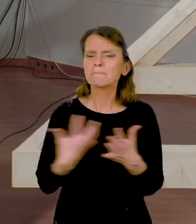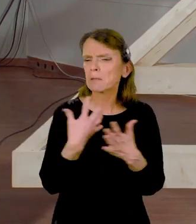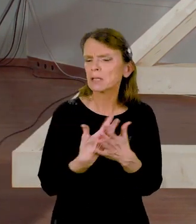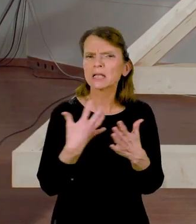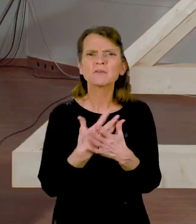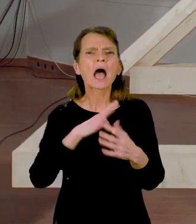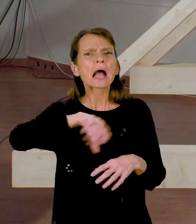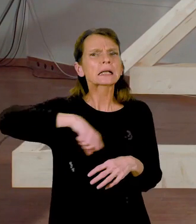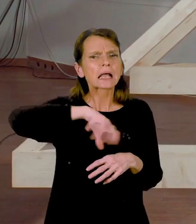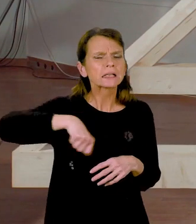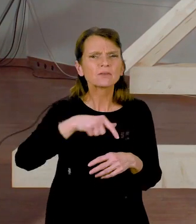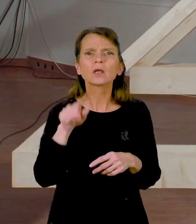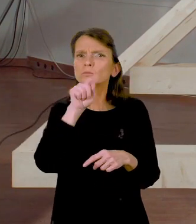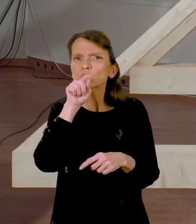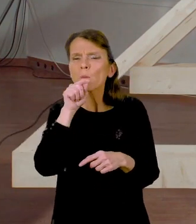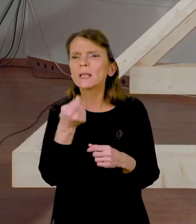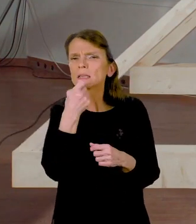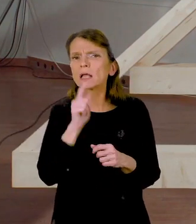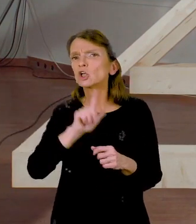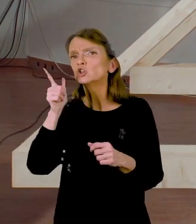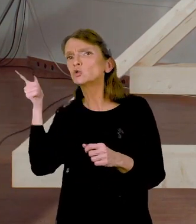in kradljivi, zobljeta na tuji njivi.